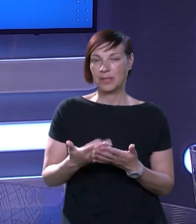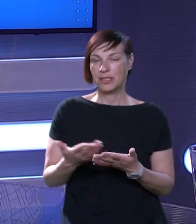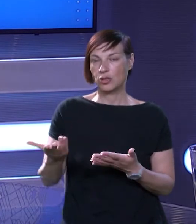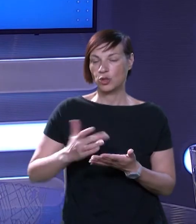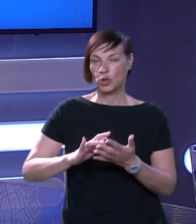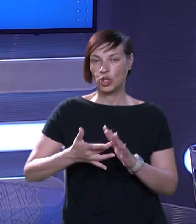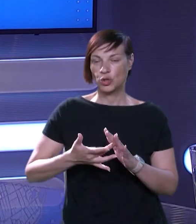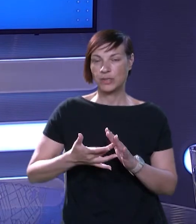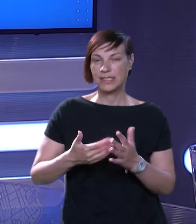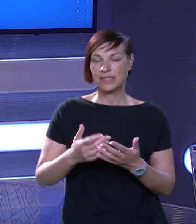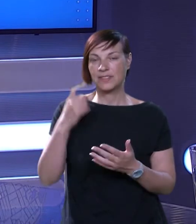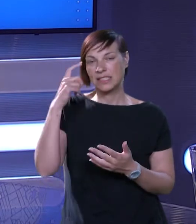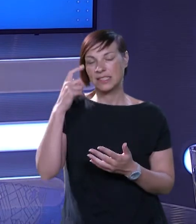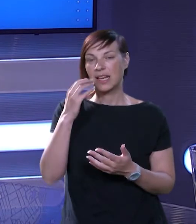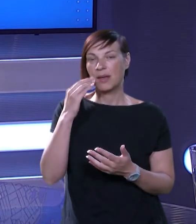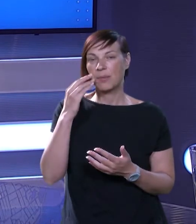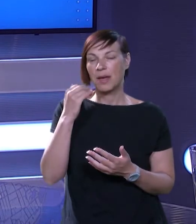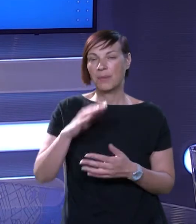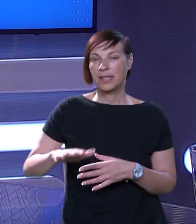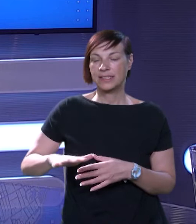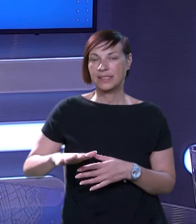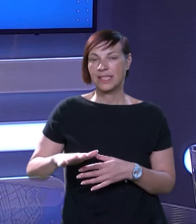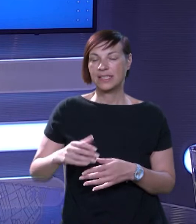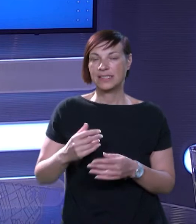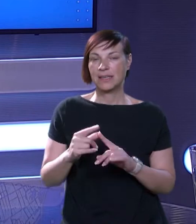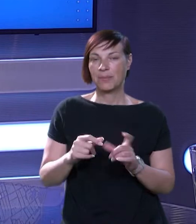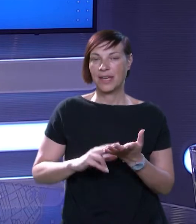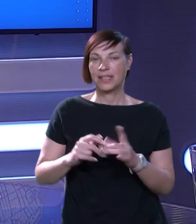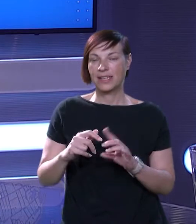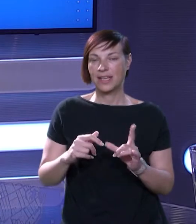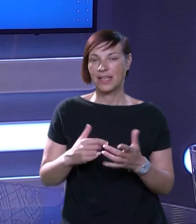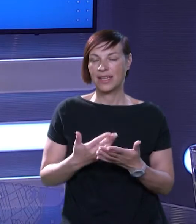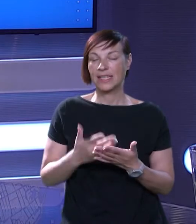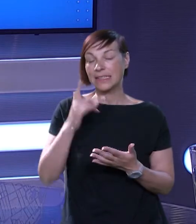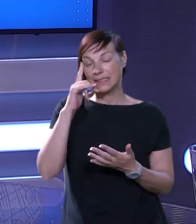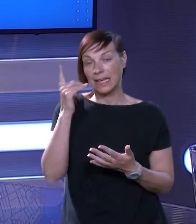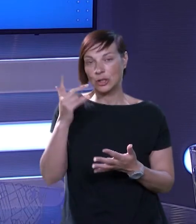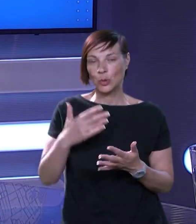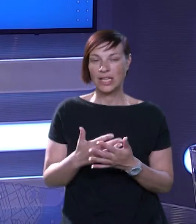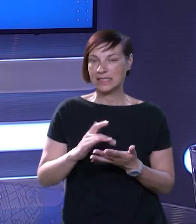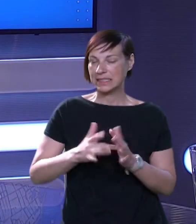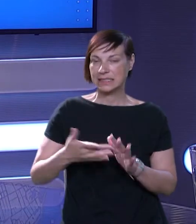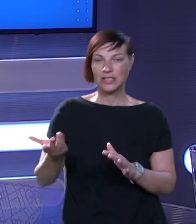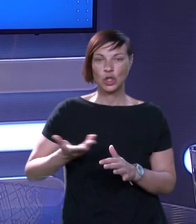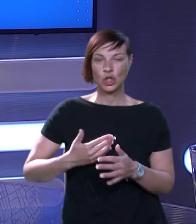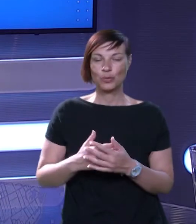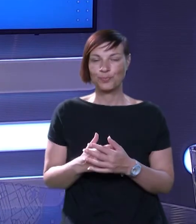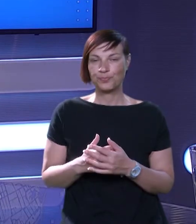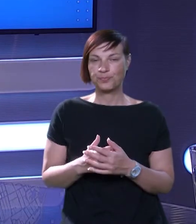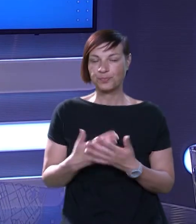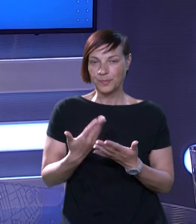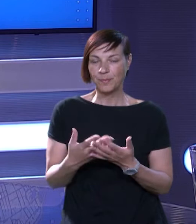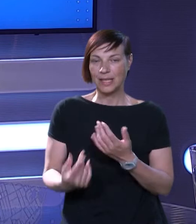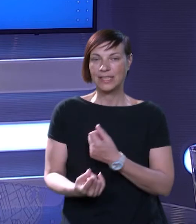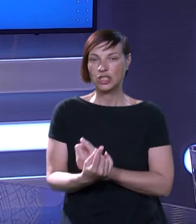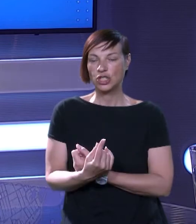da ono dođu svi iz sela, dođu babe, dođu djeca, dođu pankeri, dođu intelektualci, svi dođu.